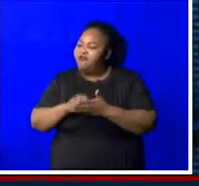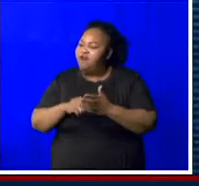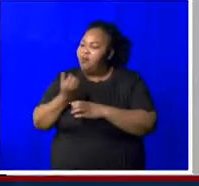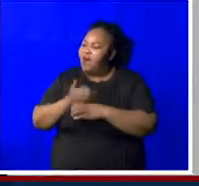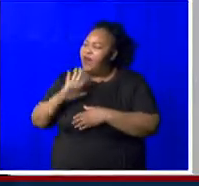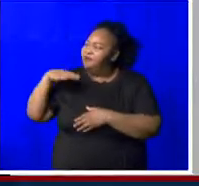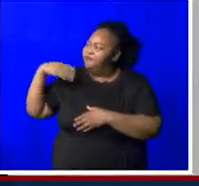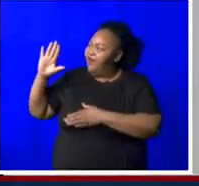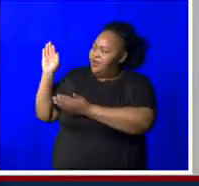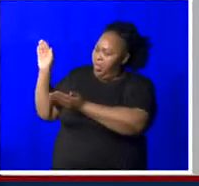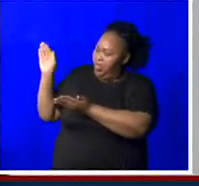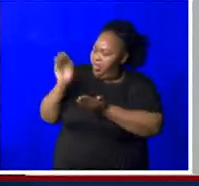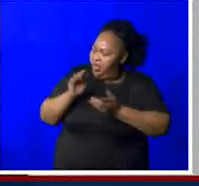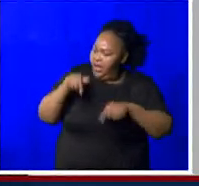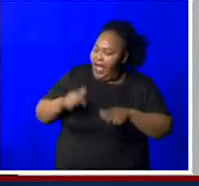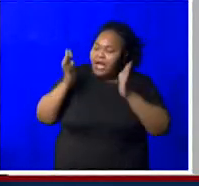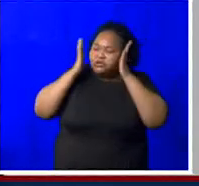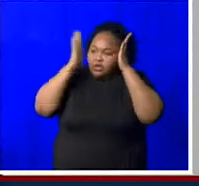Yes, litiko